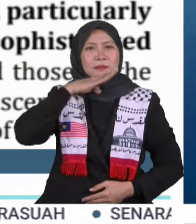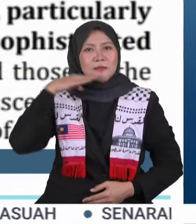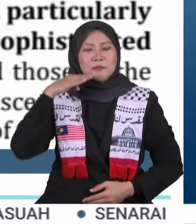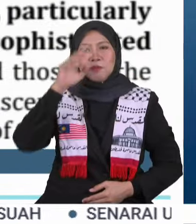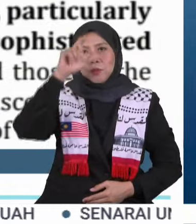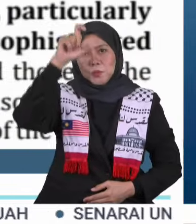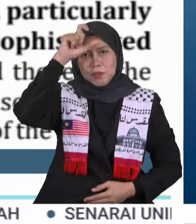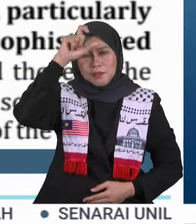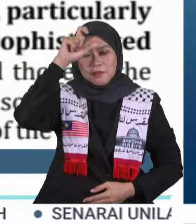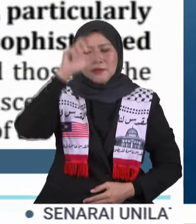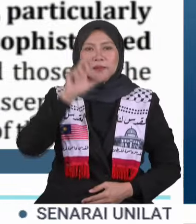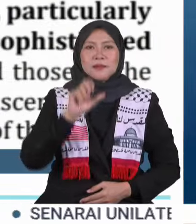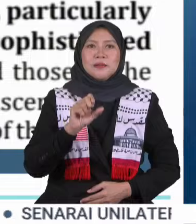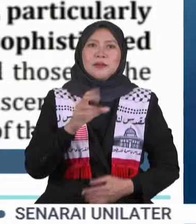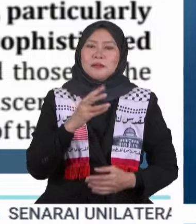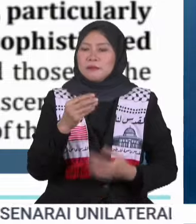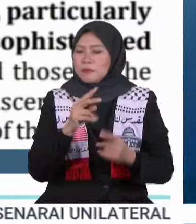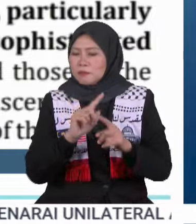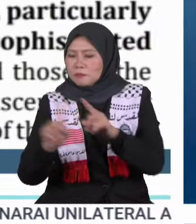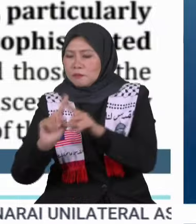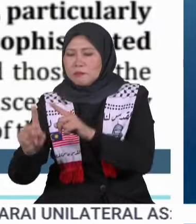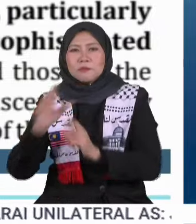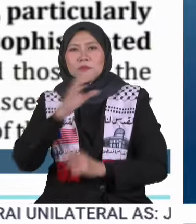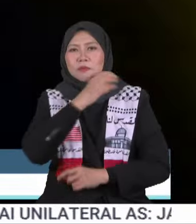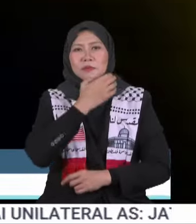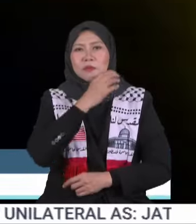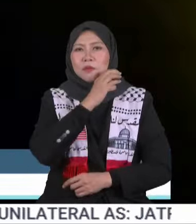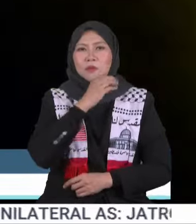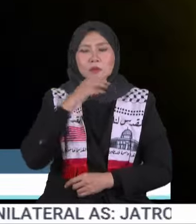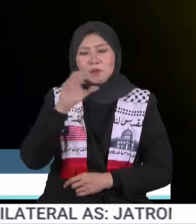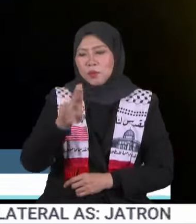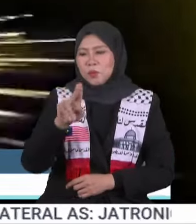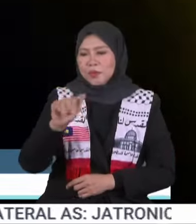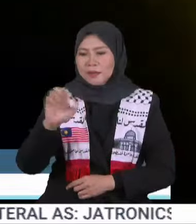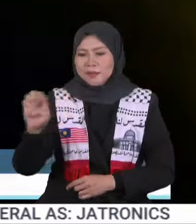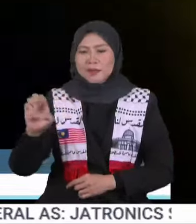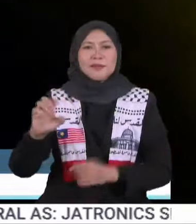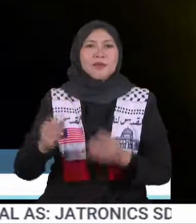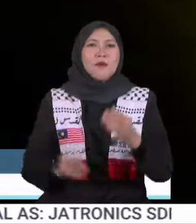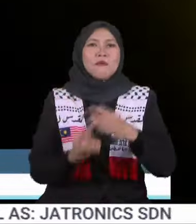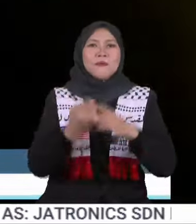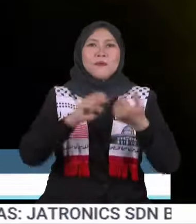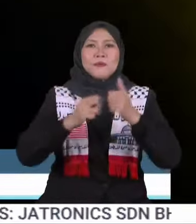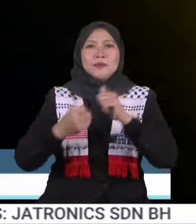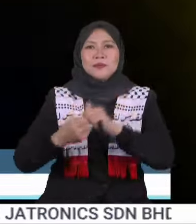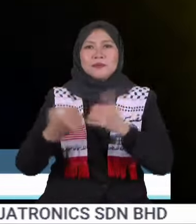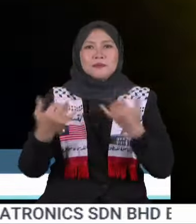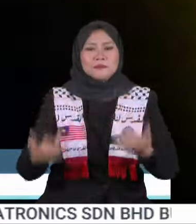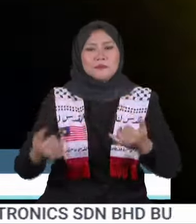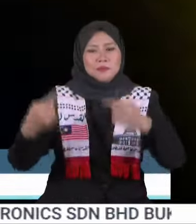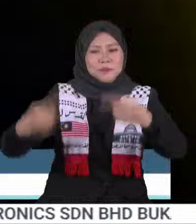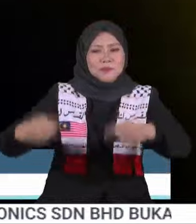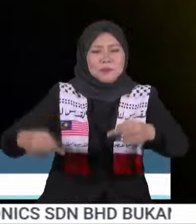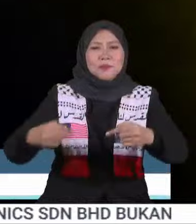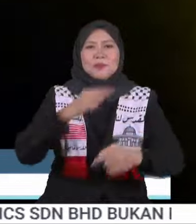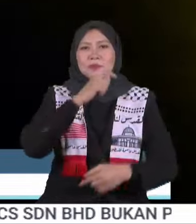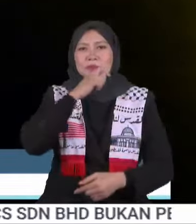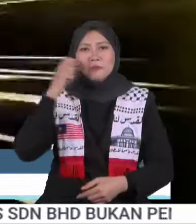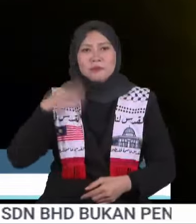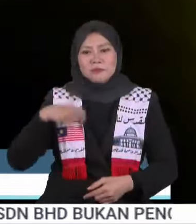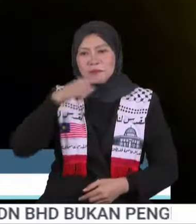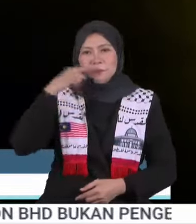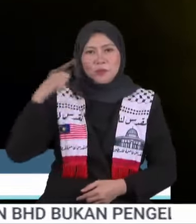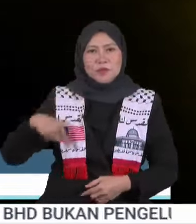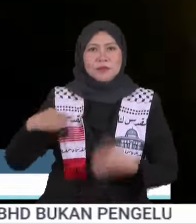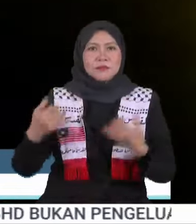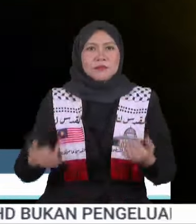Turki, Slovakia dan UAE berkait konflik Ukraine, Rusia. Menurut MITI, Malaysia menguatkuasakan